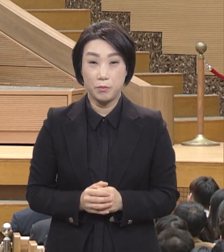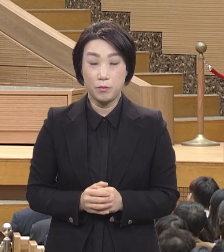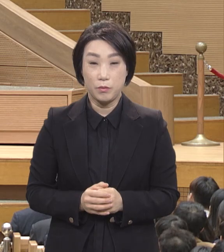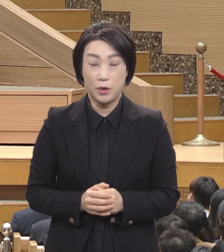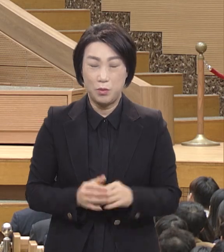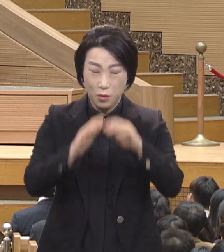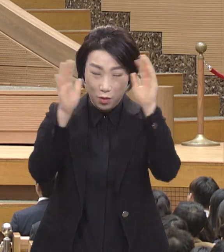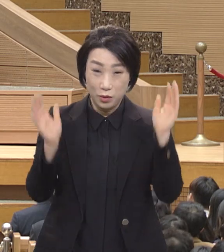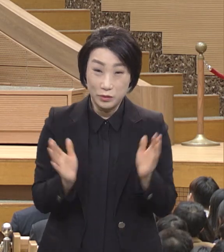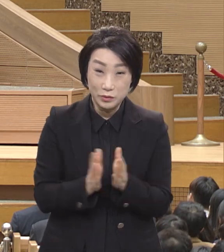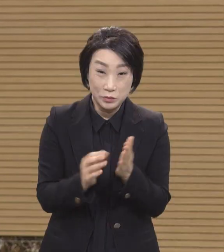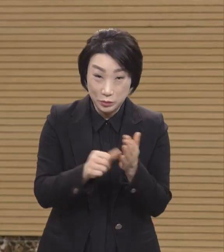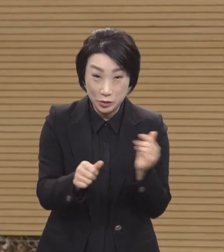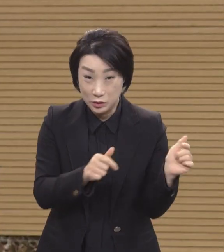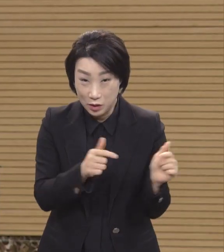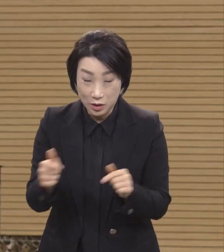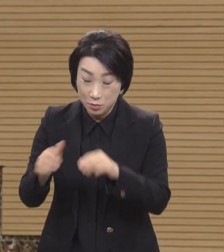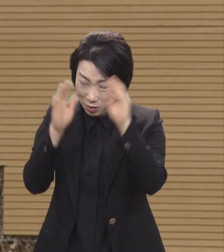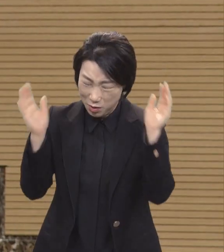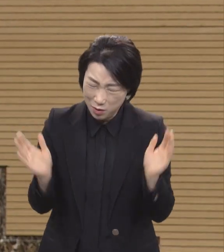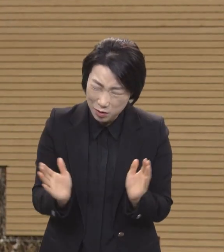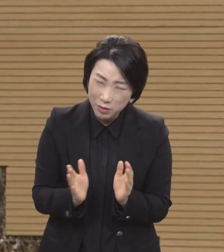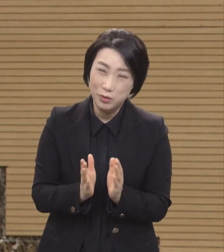그 모든 만물을 다